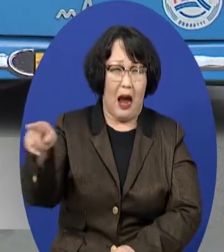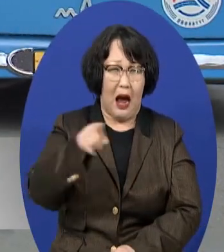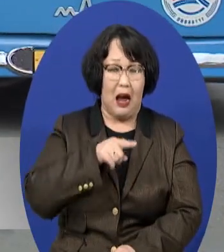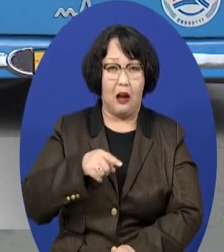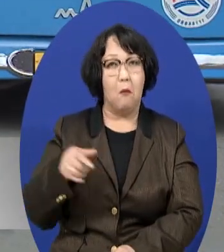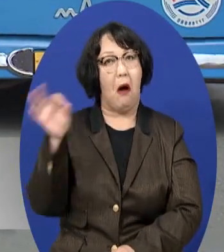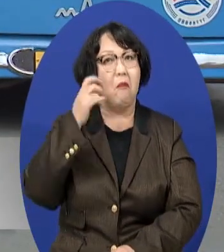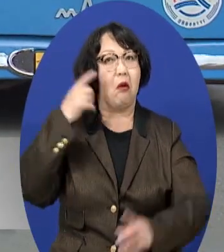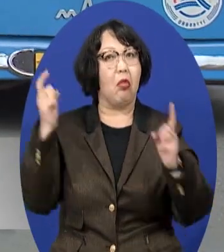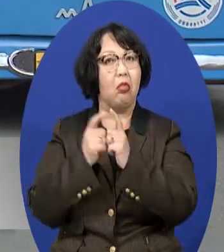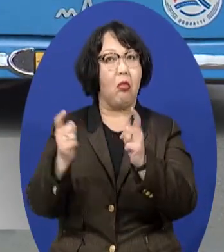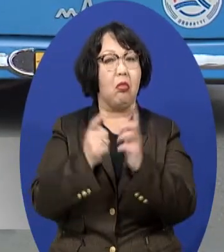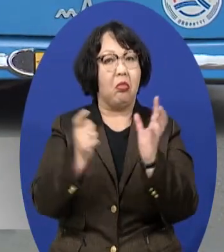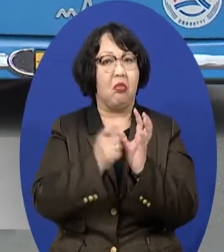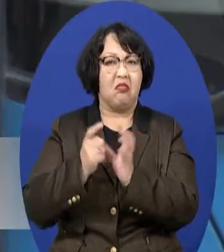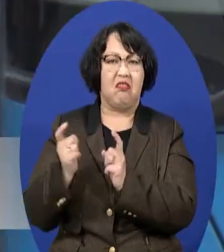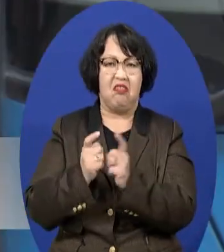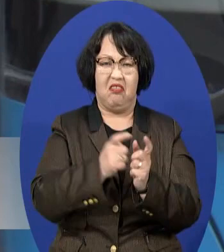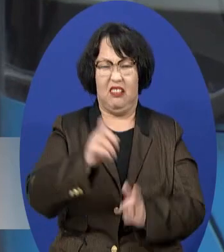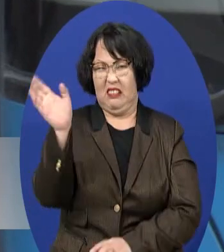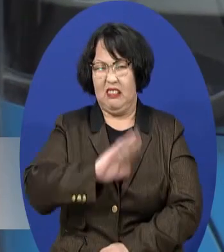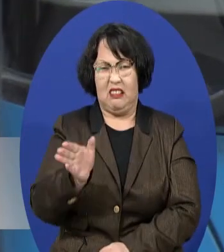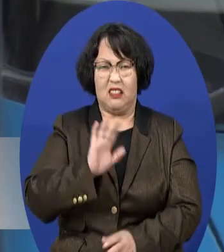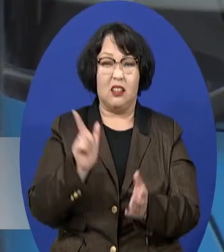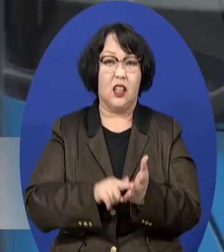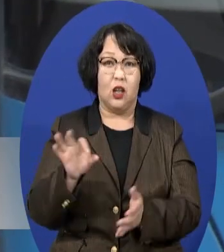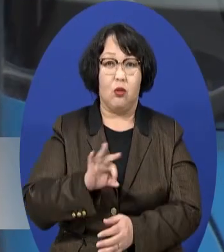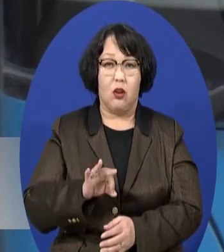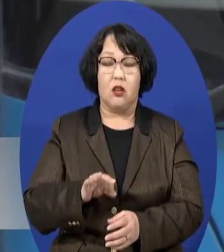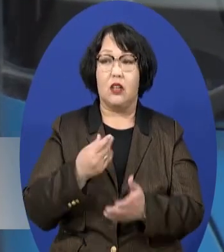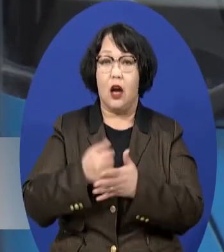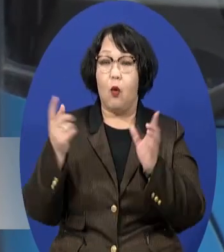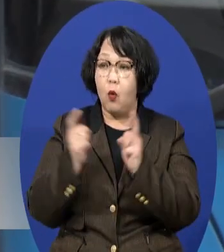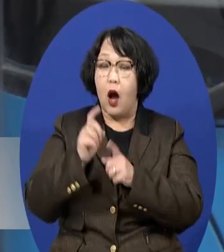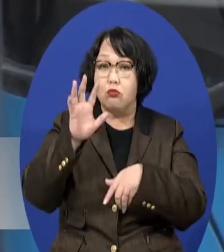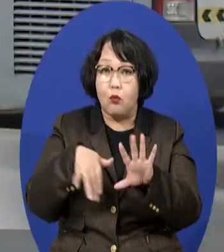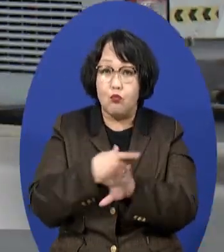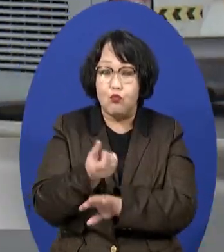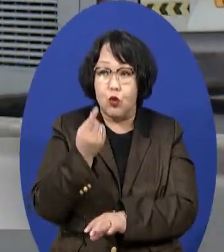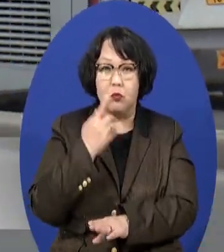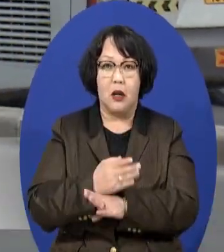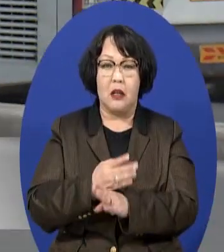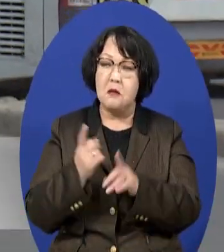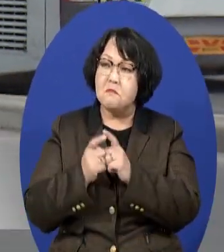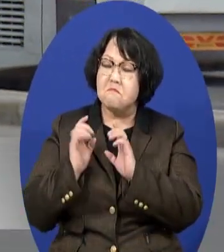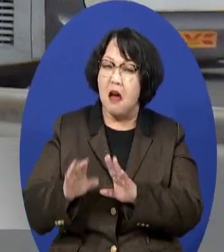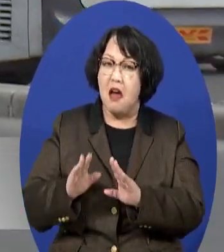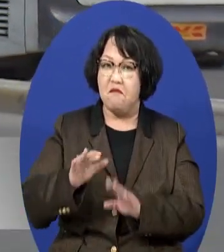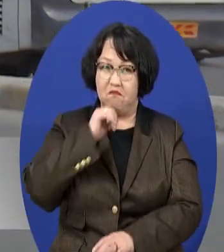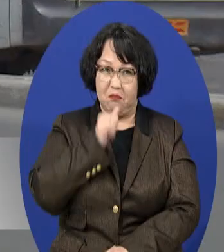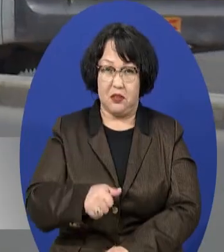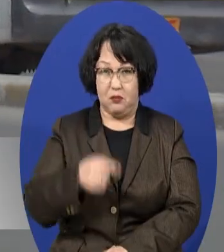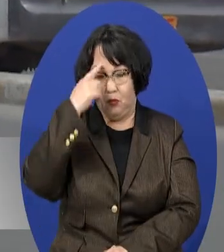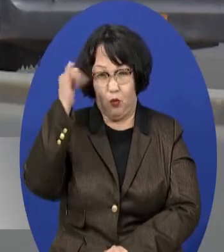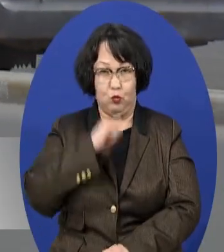баримталж байна. Өөрөөр хэлбэл та ямар нэг хүнтэй уулзахдаа хамгийн ихдээ 15 минутыг л зарцуулах хэрэгтэй гэсэн үг юм аа. Гэтэл манай усад эсэргээрээ